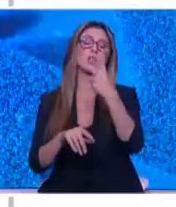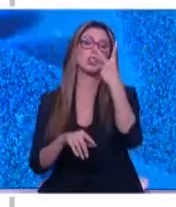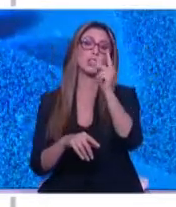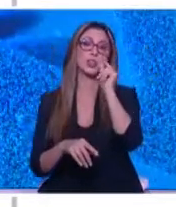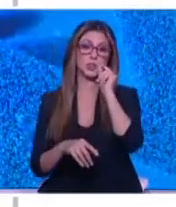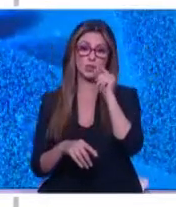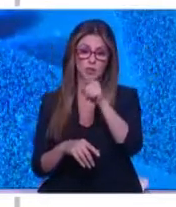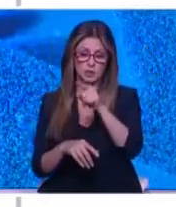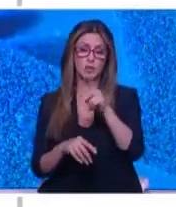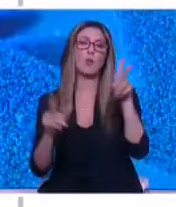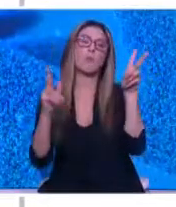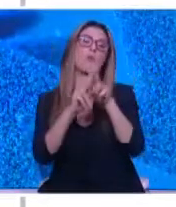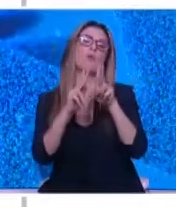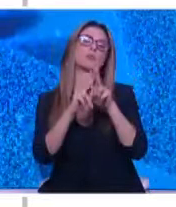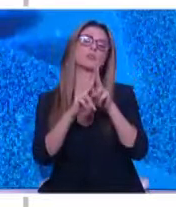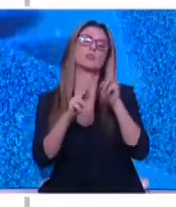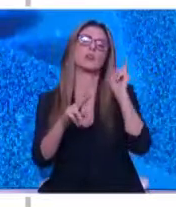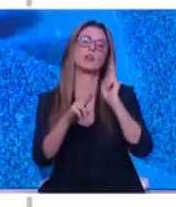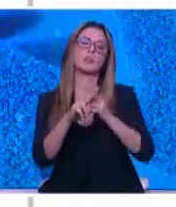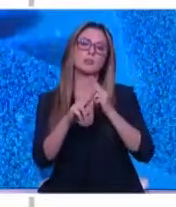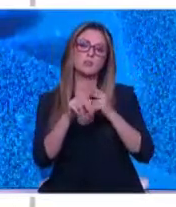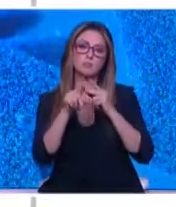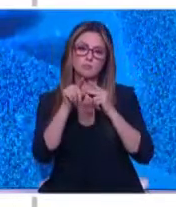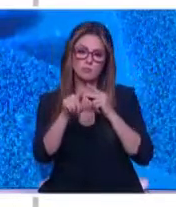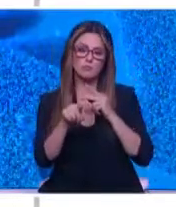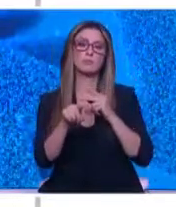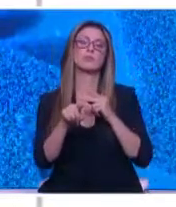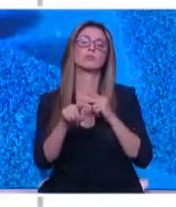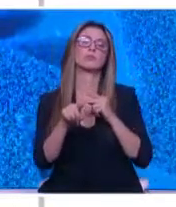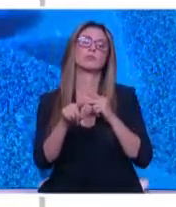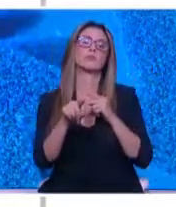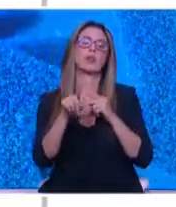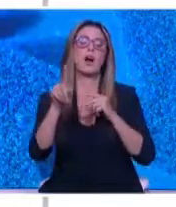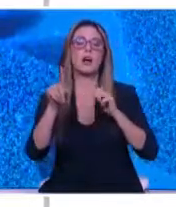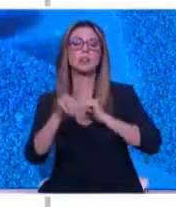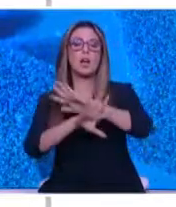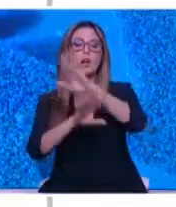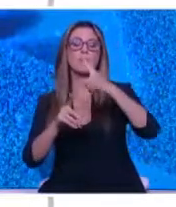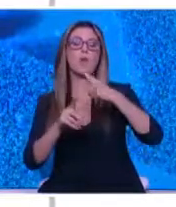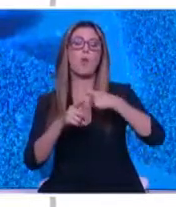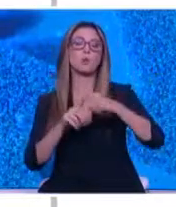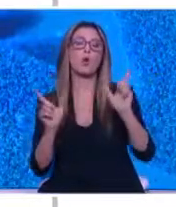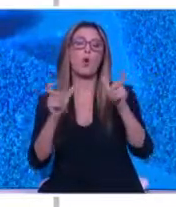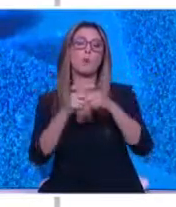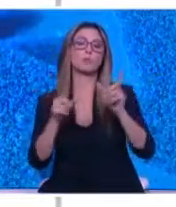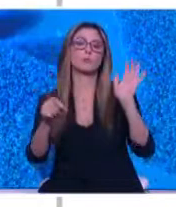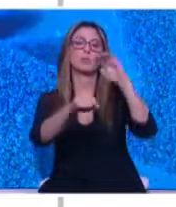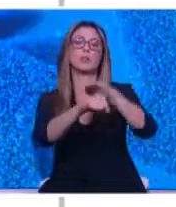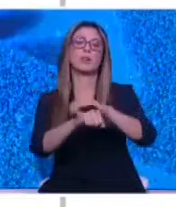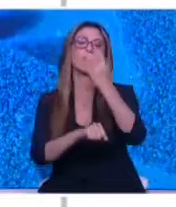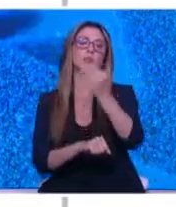MH, Emniyet İstihbarat, Kilis Emniyet Müdürlüğümüz ve Aziz Askeri Şurta'nın ortak operasyonlara yakalandı mesajını